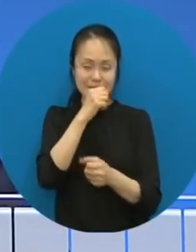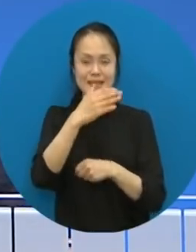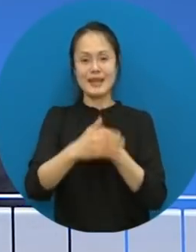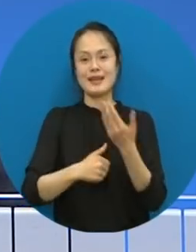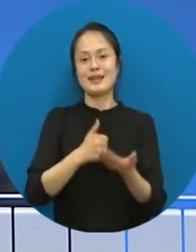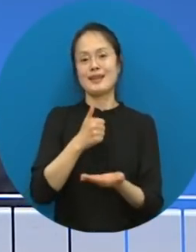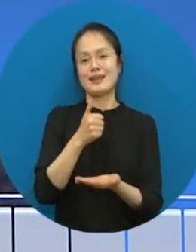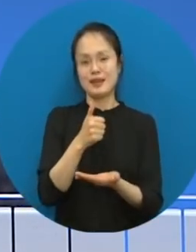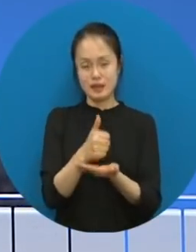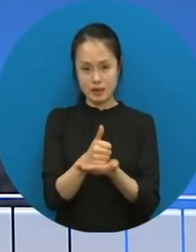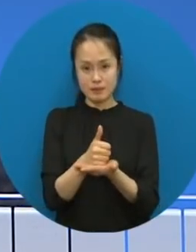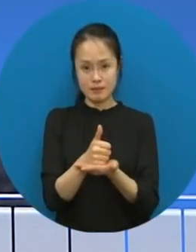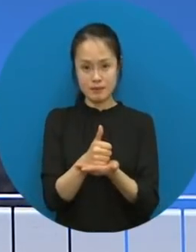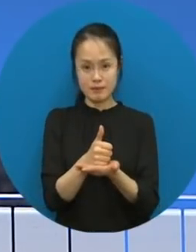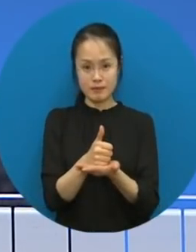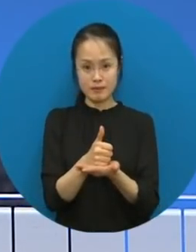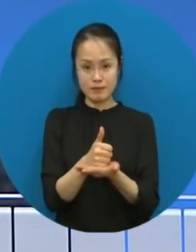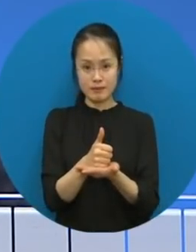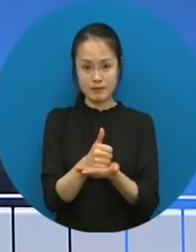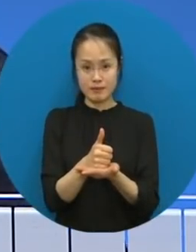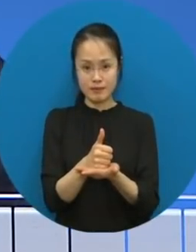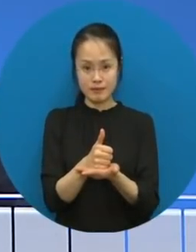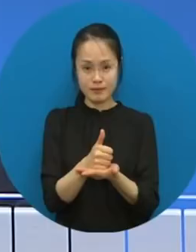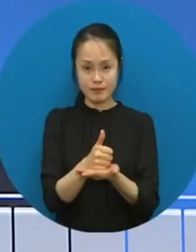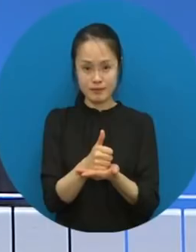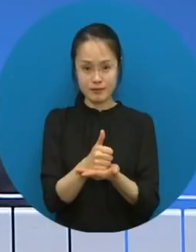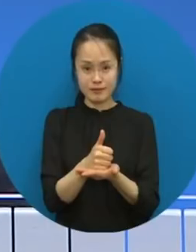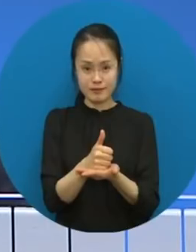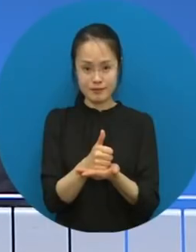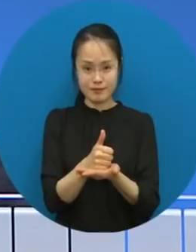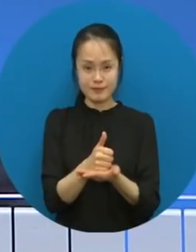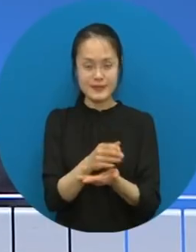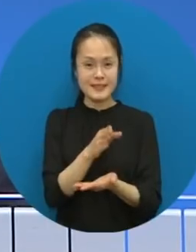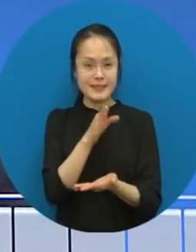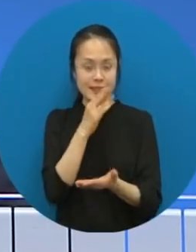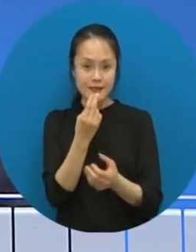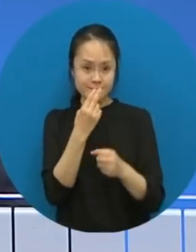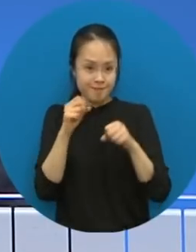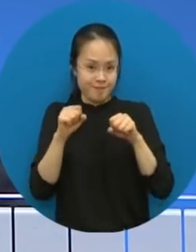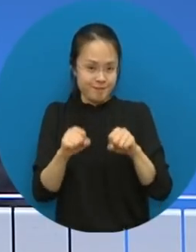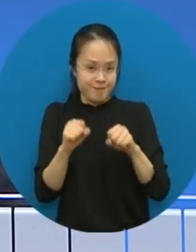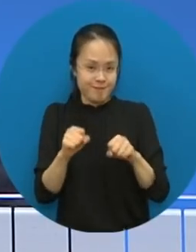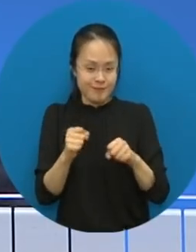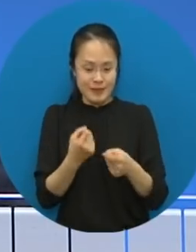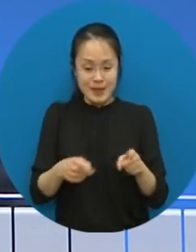실체적이신 하나님. 시체가 아니라고 그랬죠? 실체적이신 하나님.